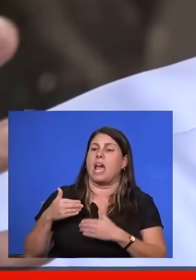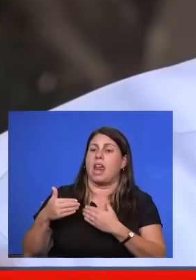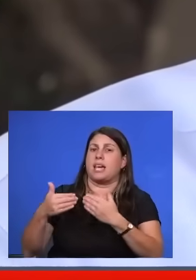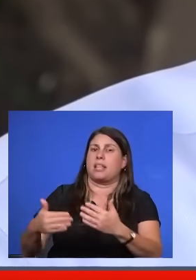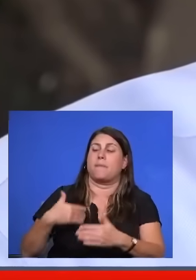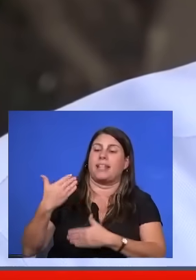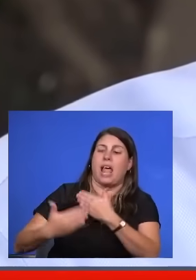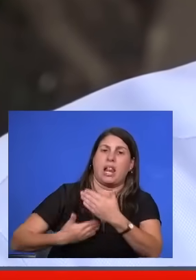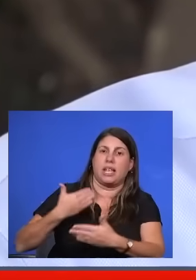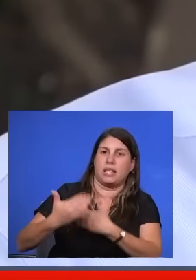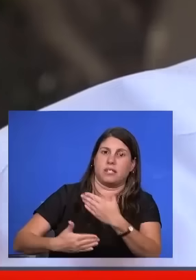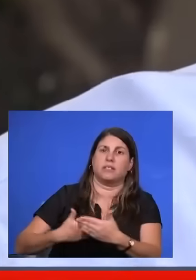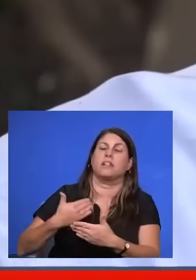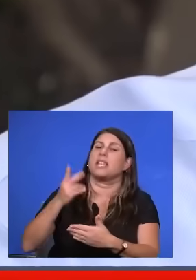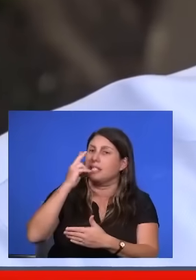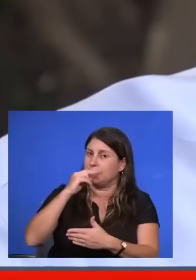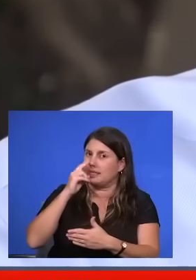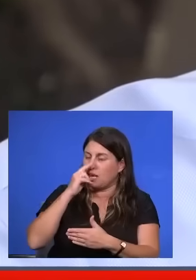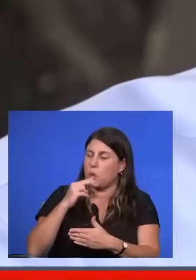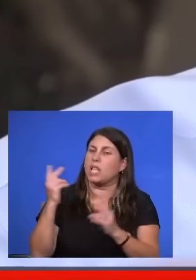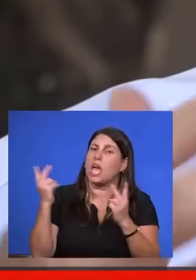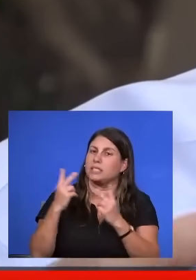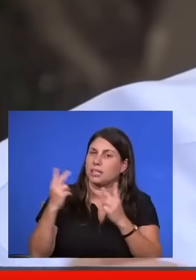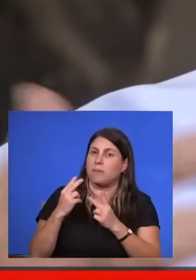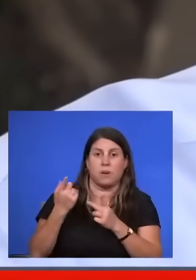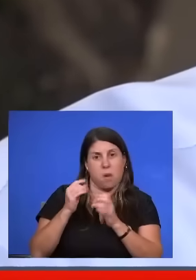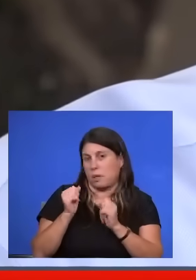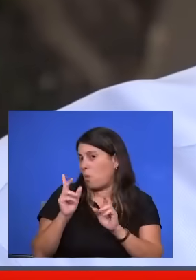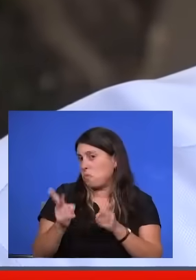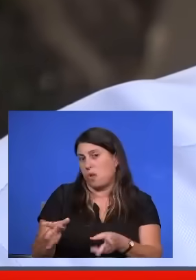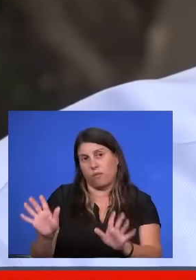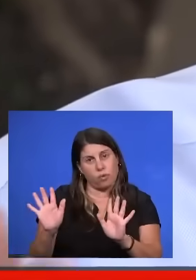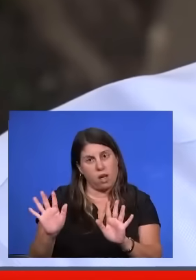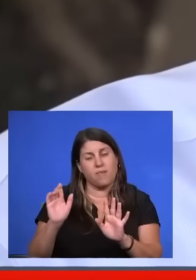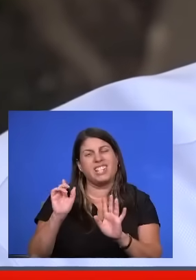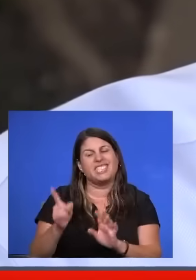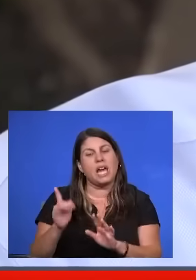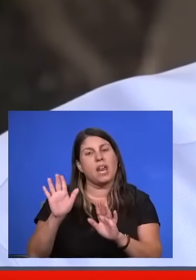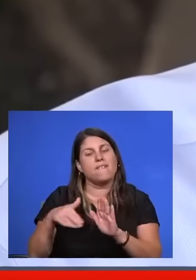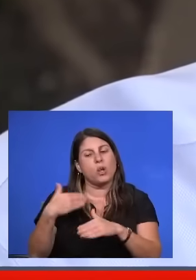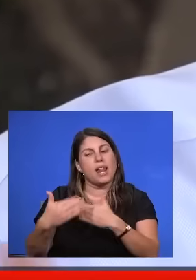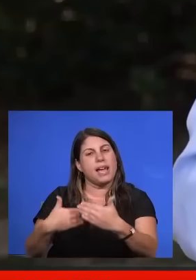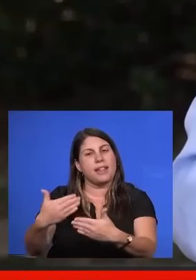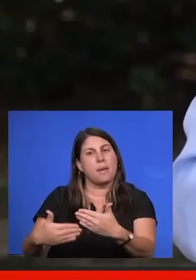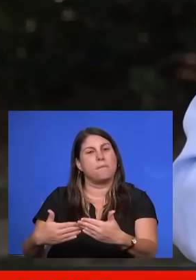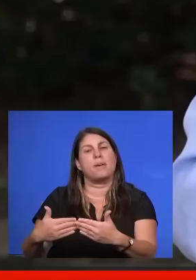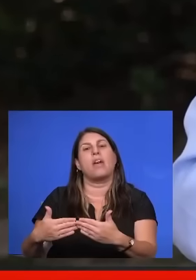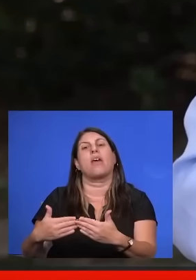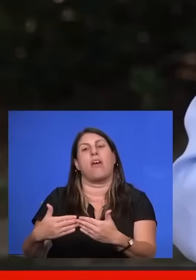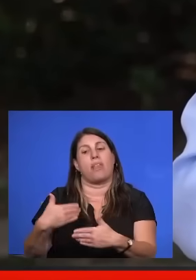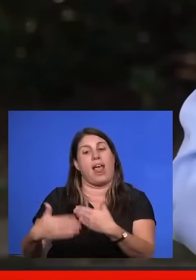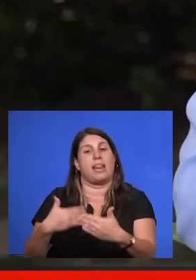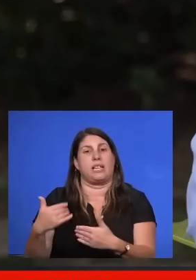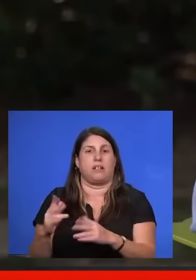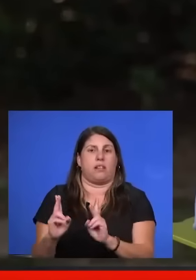של ניסיון להגיע להסכם. לא בטוח שאפשר, אבל צריך לפחות לקדם את התהליך שהוא כפוא כבר 10 שנים. ואם נלך יותר